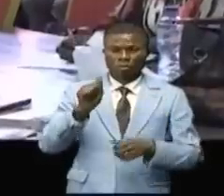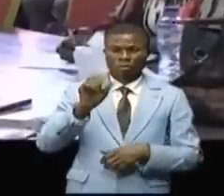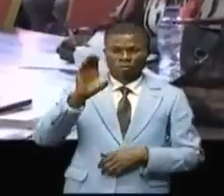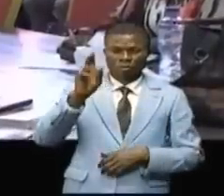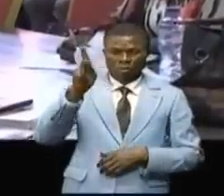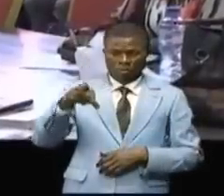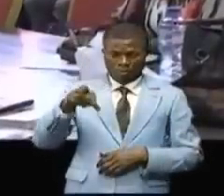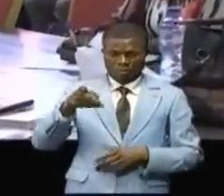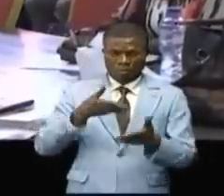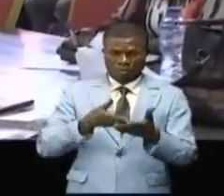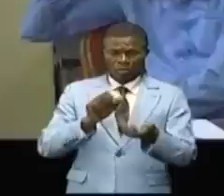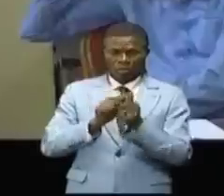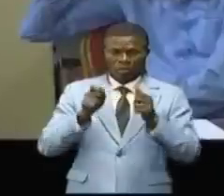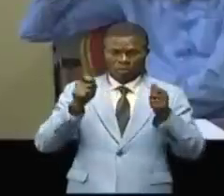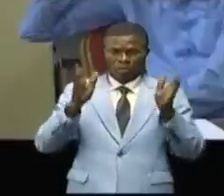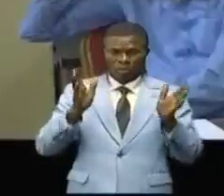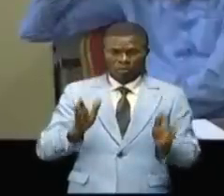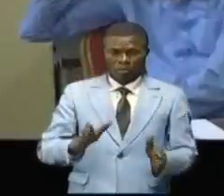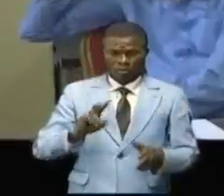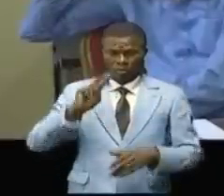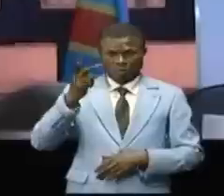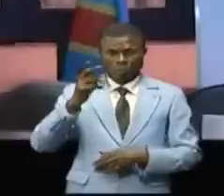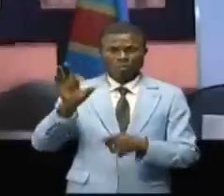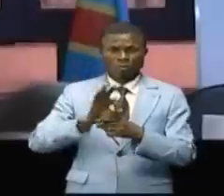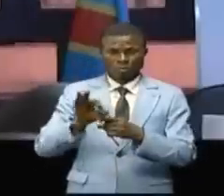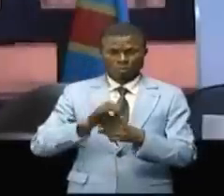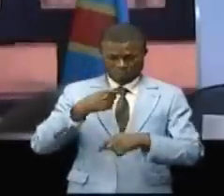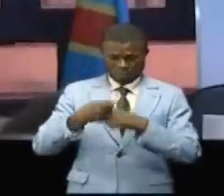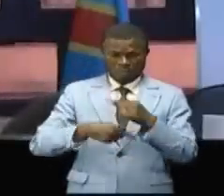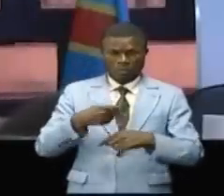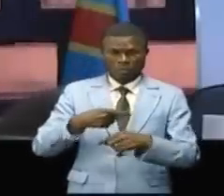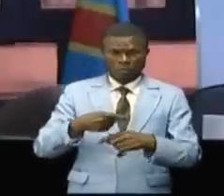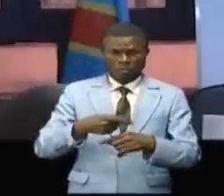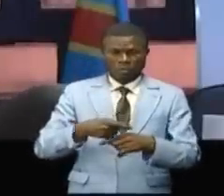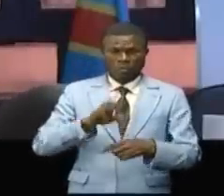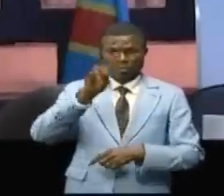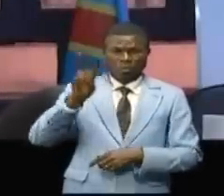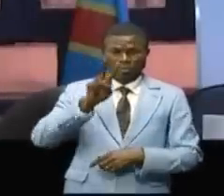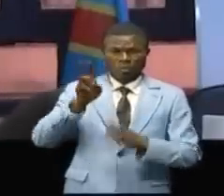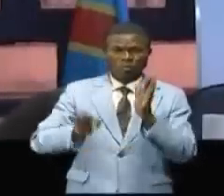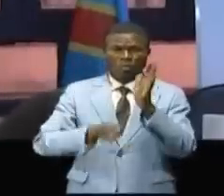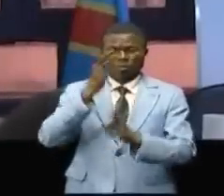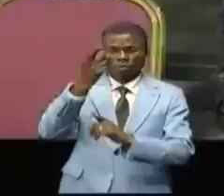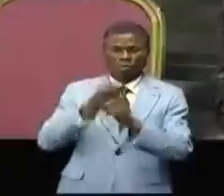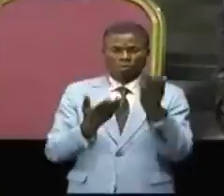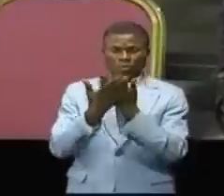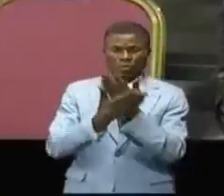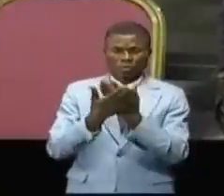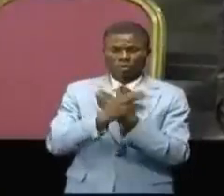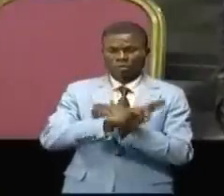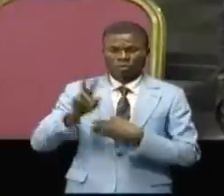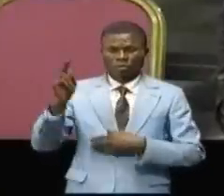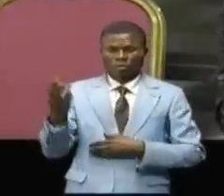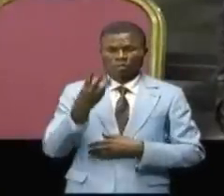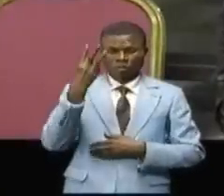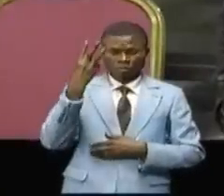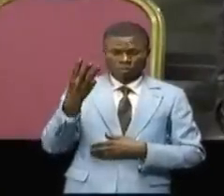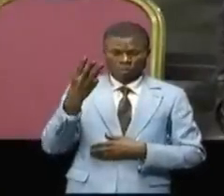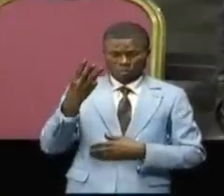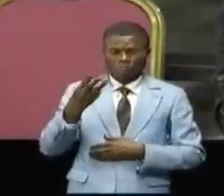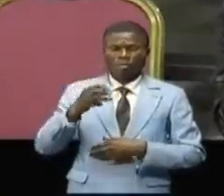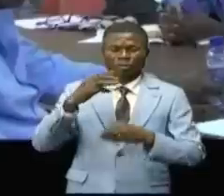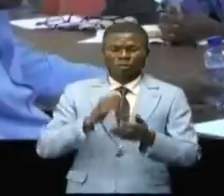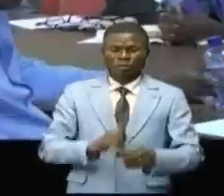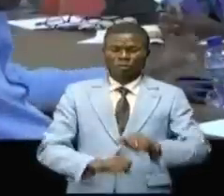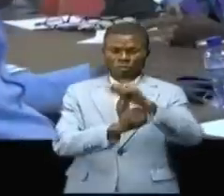écriture journalistique d'agence, une deuxième formation a été lancée vendredi 14 juillet 2023 pour outiller les professionnels des